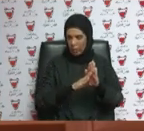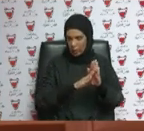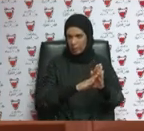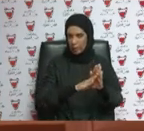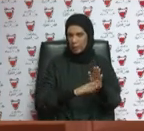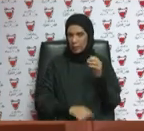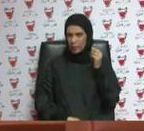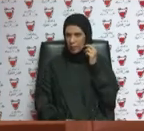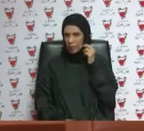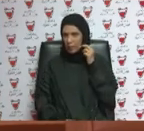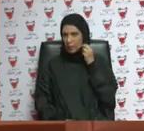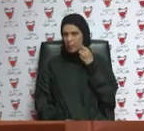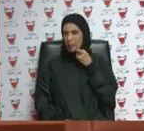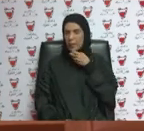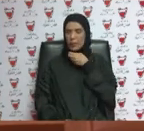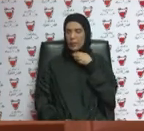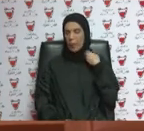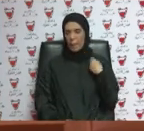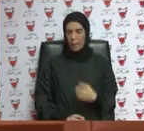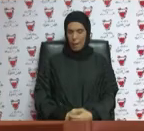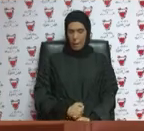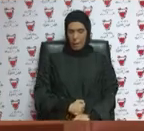التجزئة، تجارة التجزئة؟ شكرا.